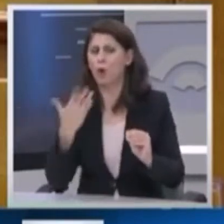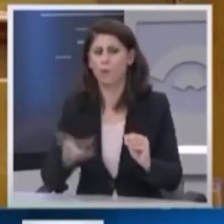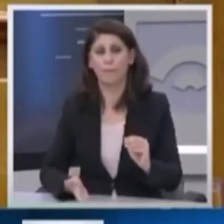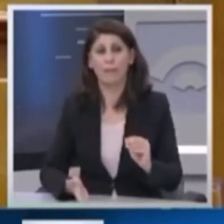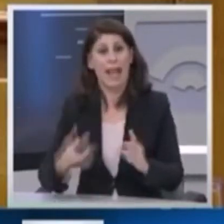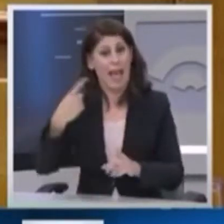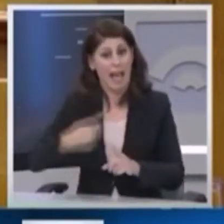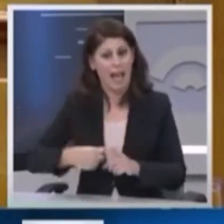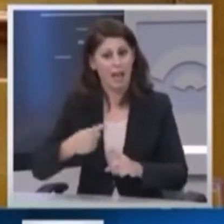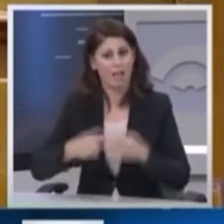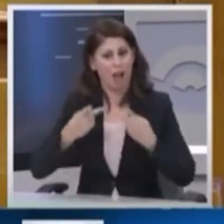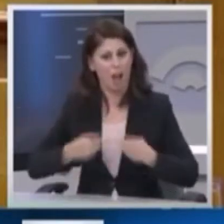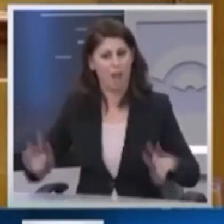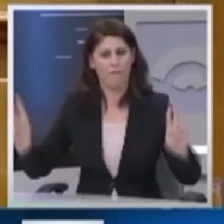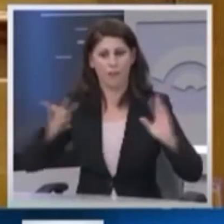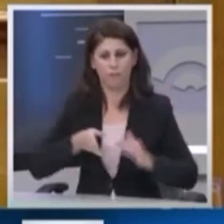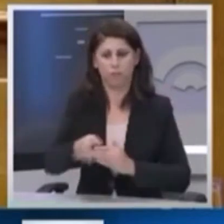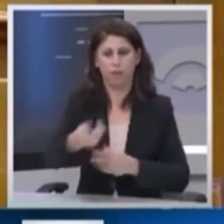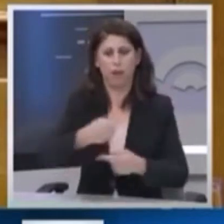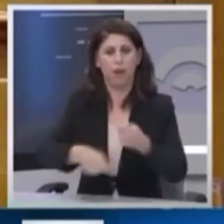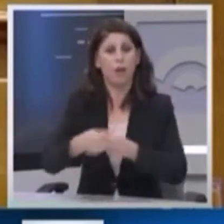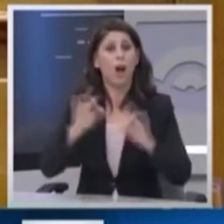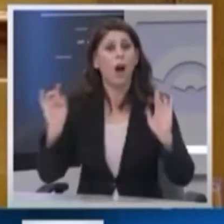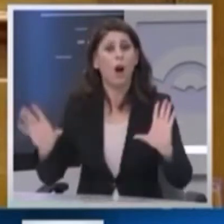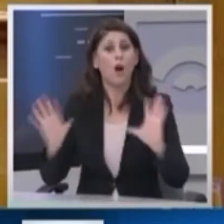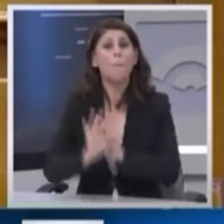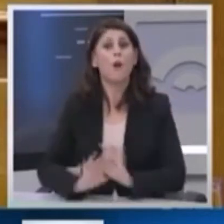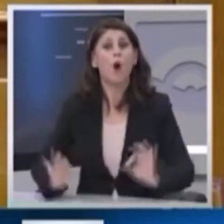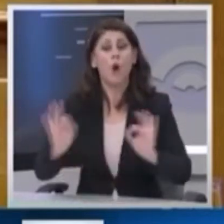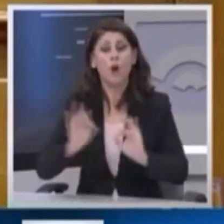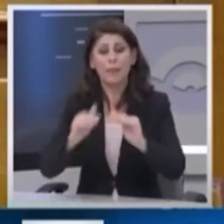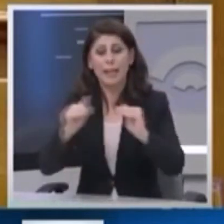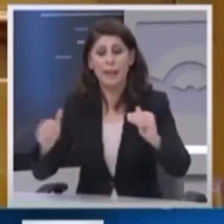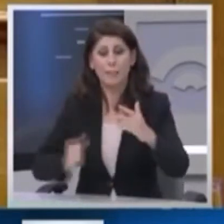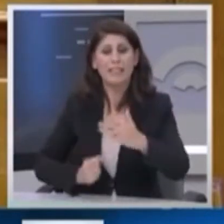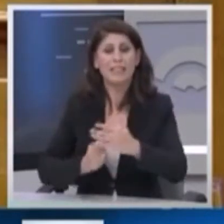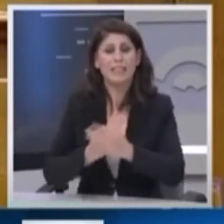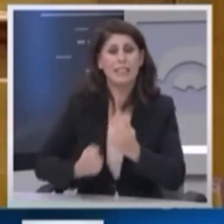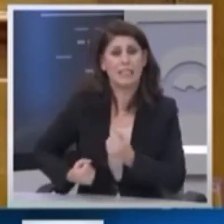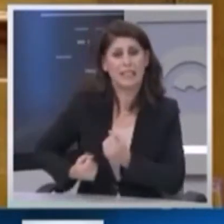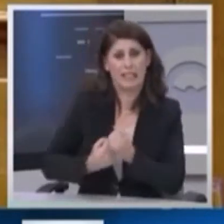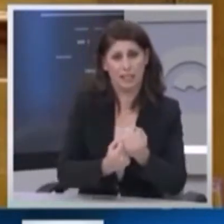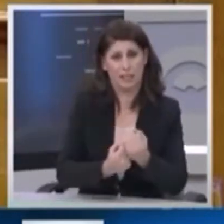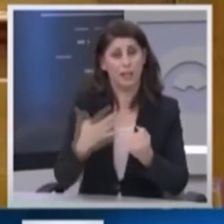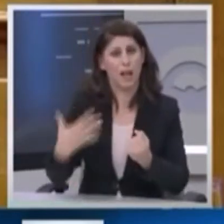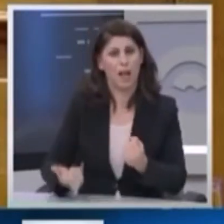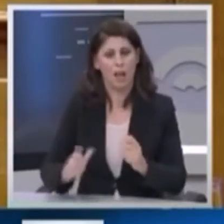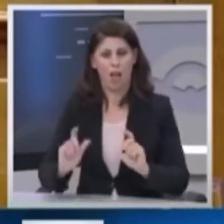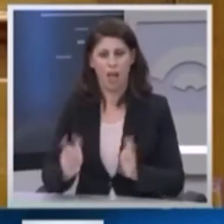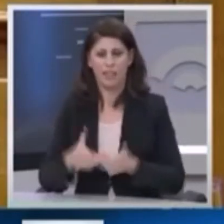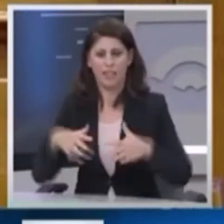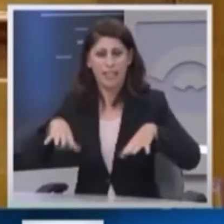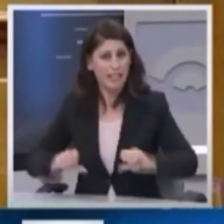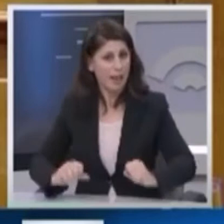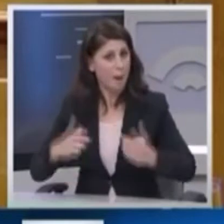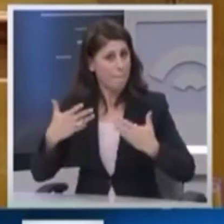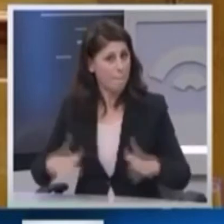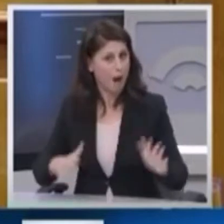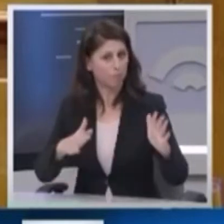βγαίνει απρόσκοπτα στις αγορές, χωρίς να χρειάζεται προληπτική γραμμή στήριξης. Ανακτά την εθνική της